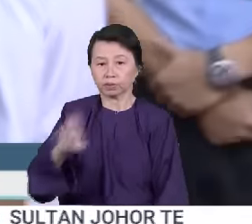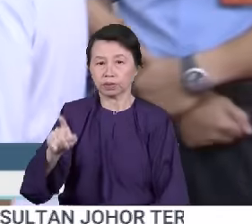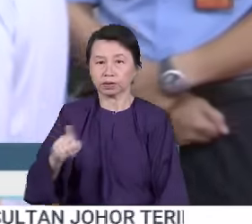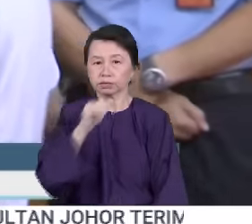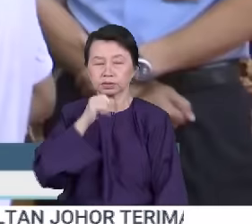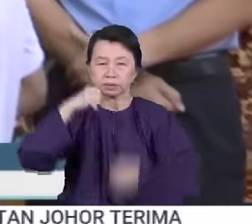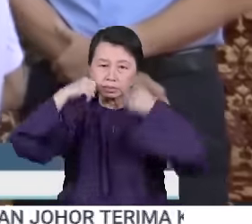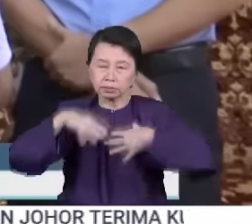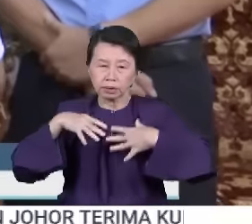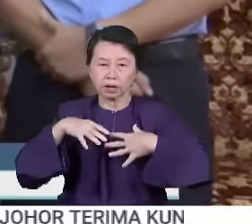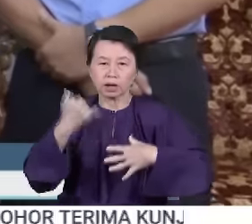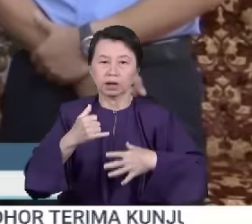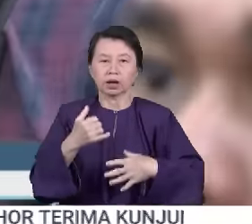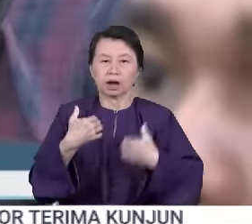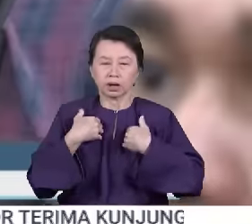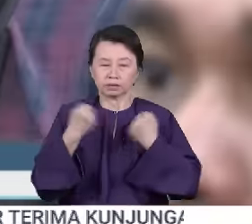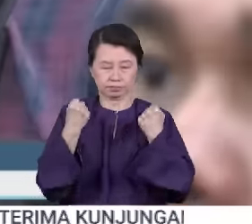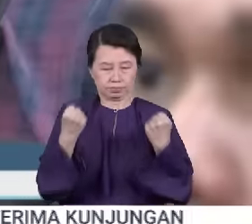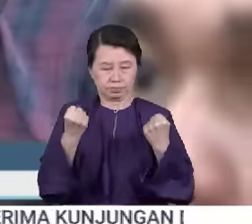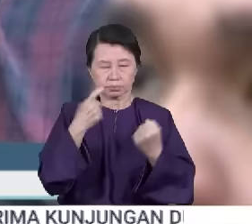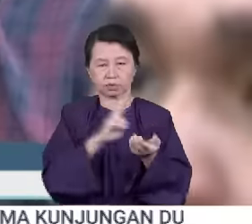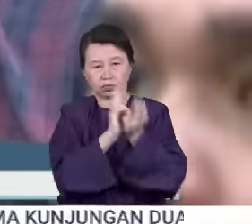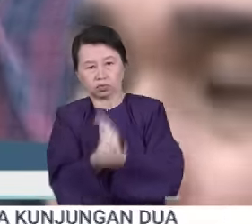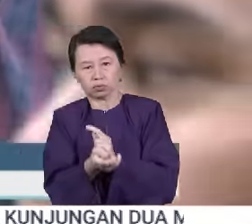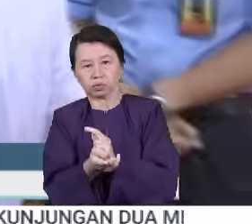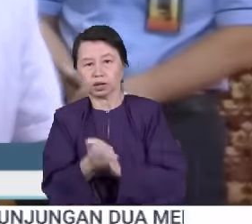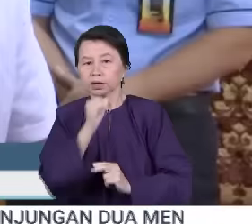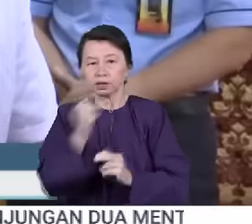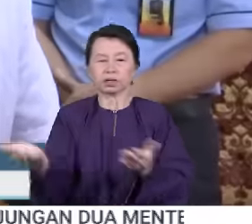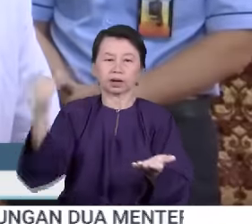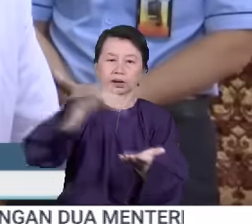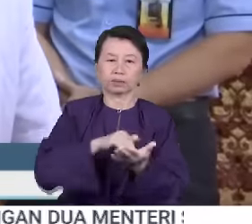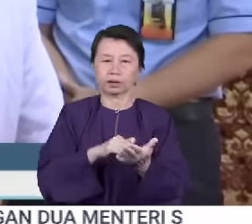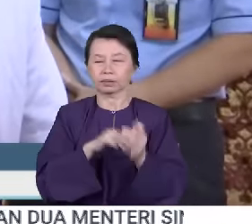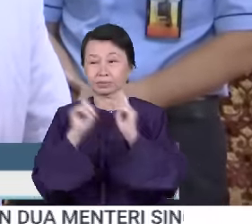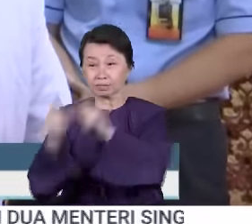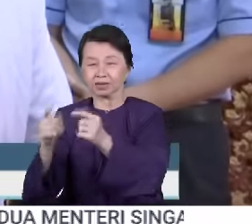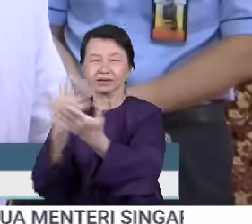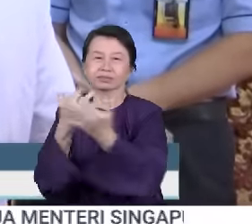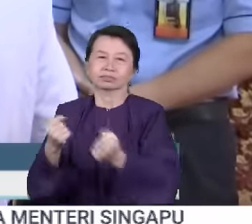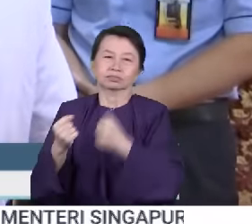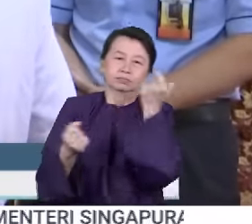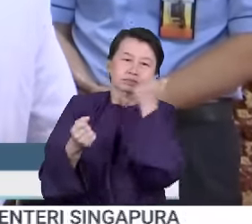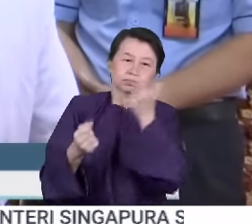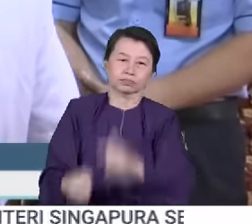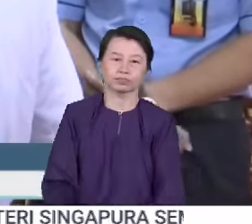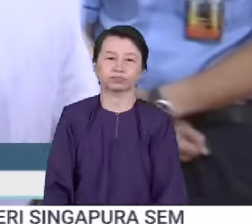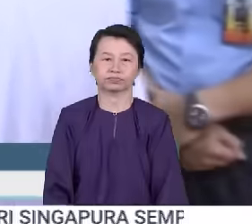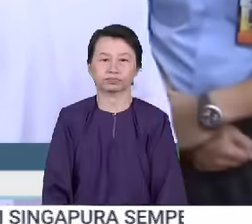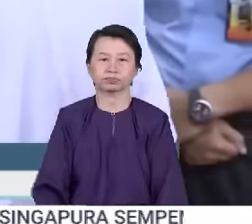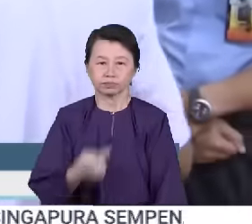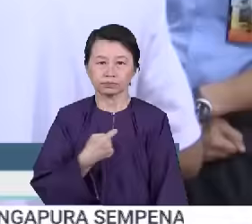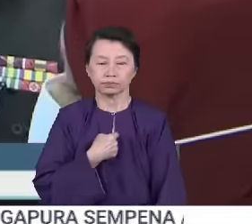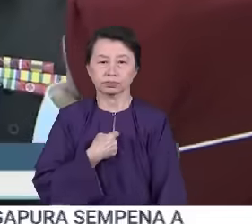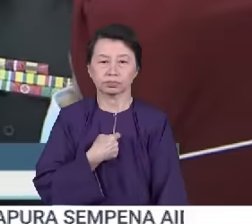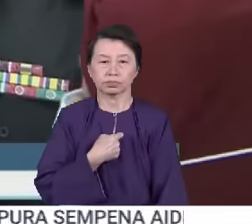dengan kekhilafan lama menguatkan azam untuk berubah agar tidak kembali ke penjara. Saya pun gembira juga lah, gembira sambut